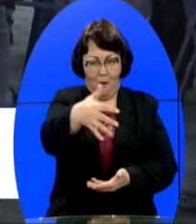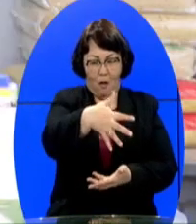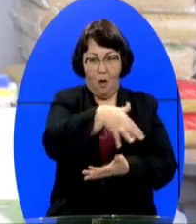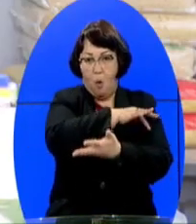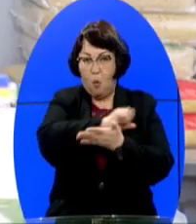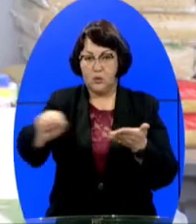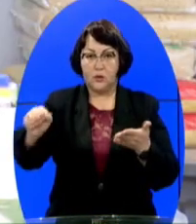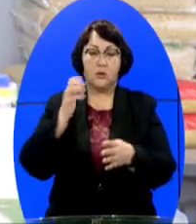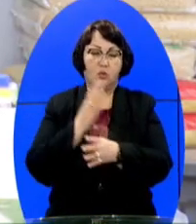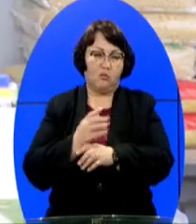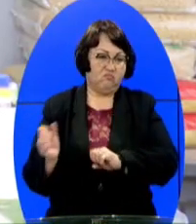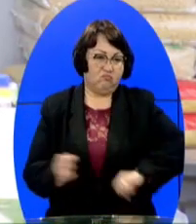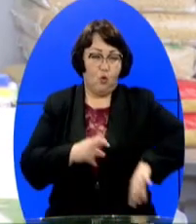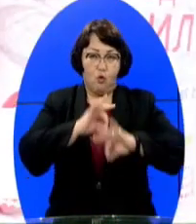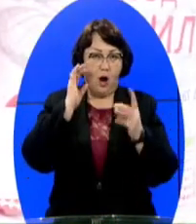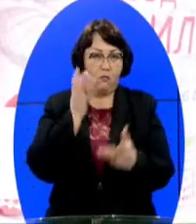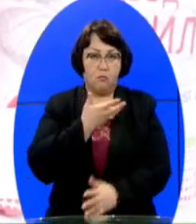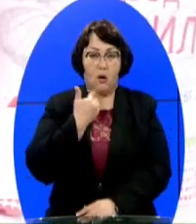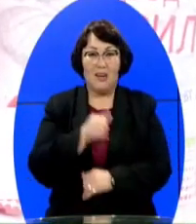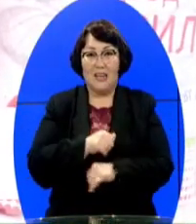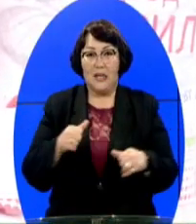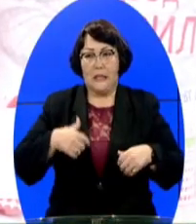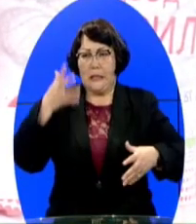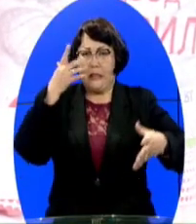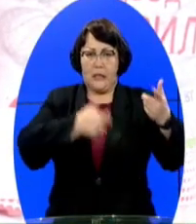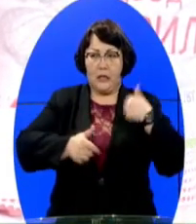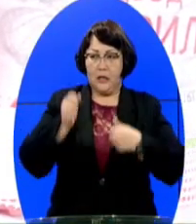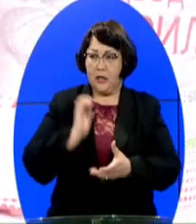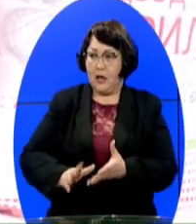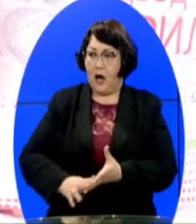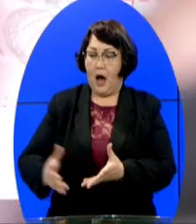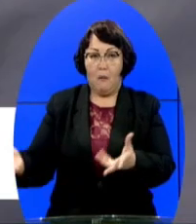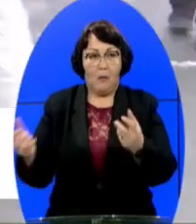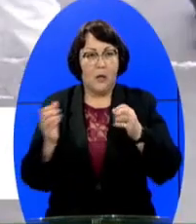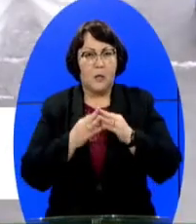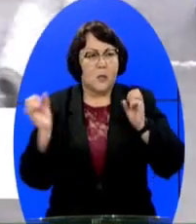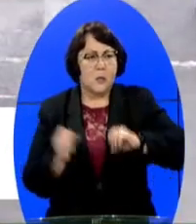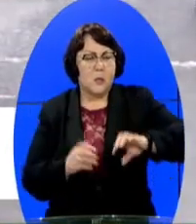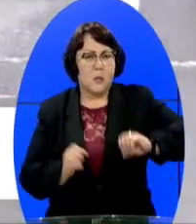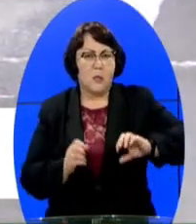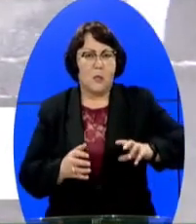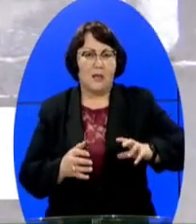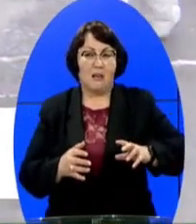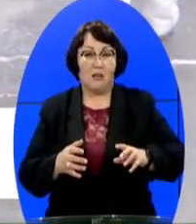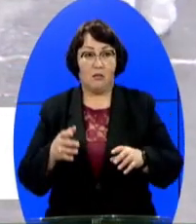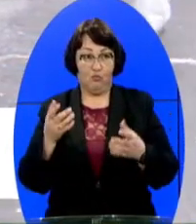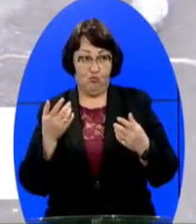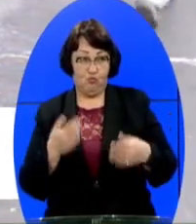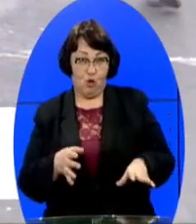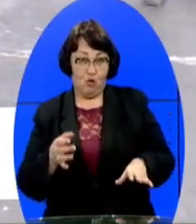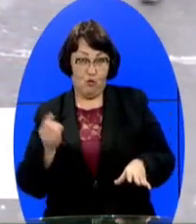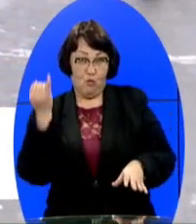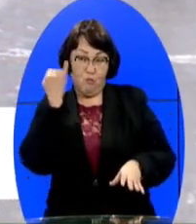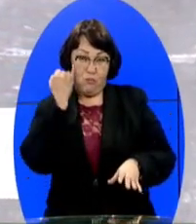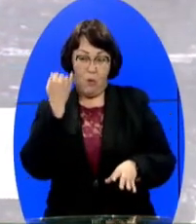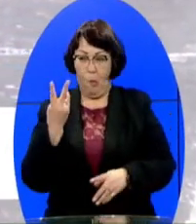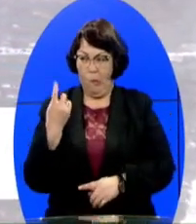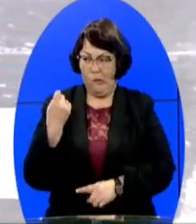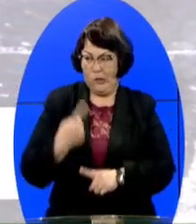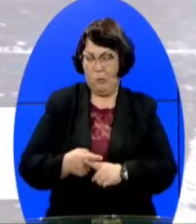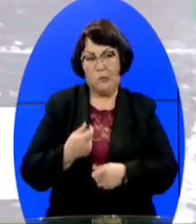байхгүй. Иргэд айд сандралдан хүнс нөөцлөх явдал өмнө нь гарч байсан. Үүнийг дайламдуулан зарим худалдаа үйлчилгээний газрууд үндэслэлгүйгээр